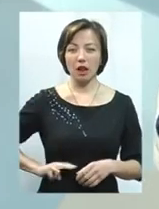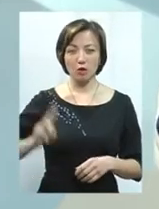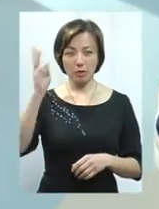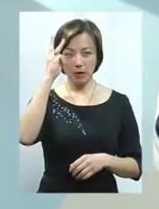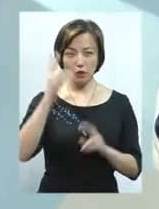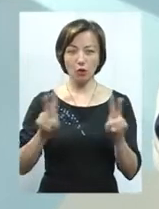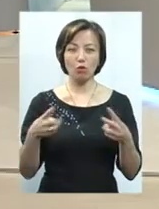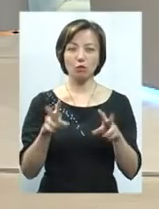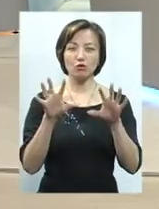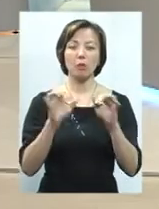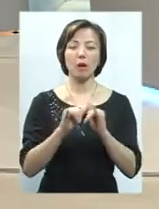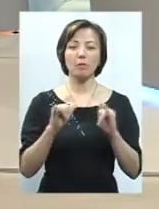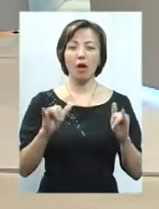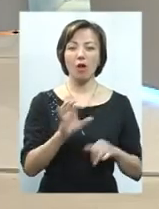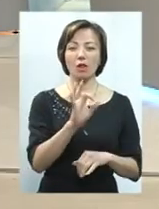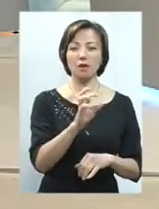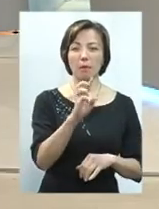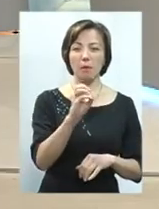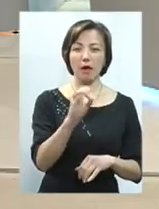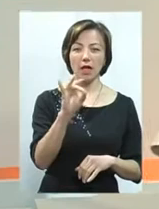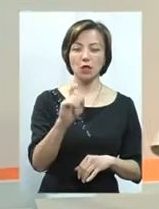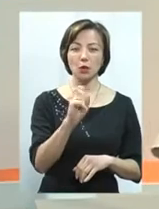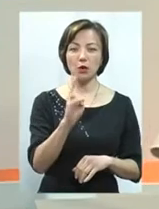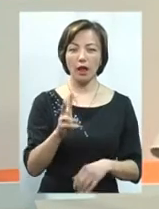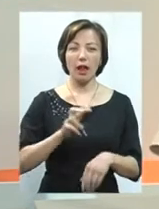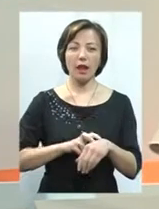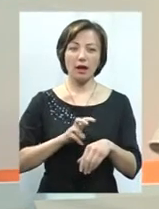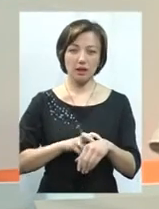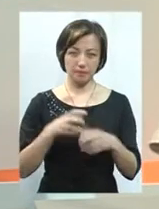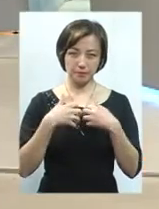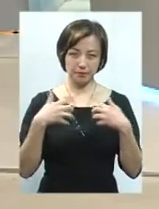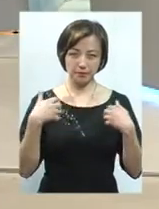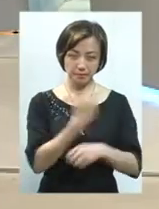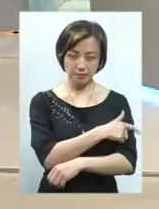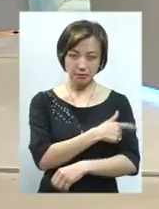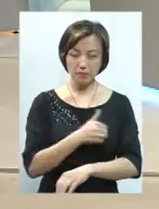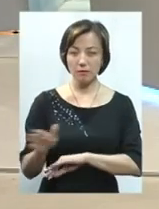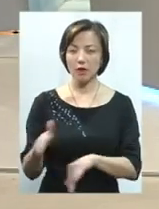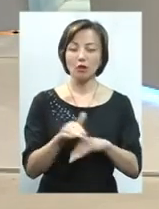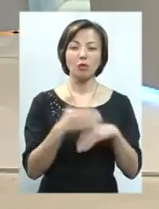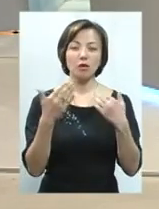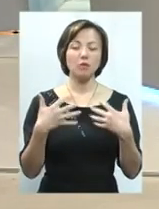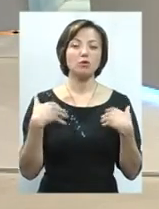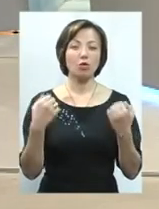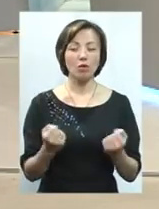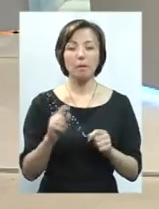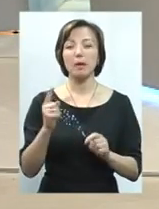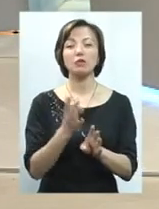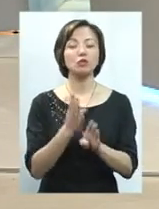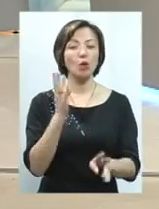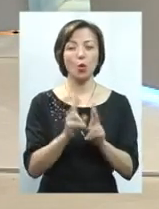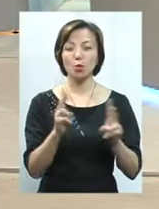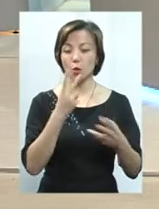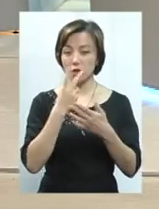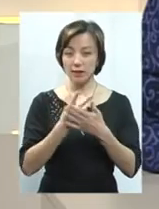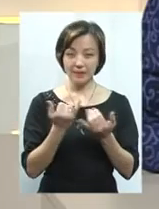та Олександр Березюк, лікар ветеринарної медицини. Доброго здоров'я, шановні гості. Насамперед, для тих, хто